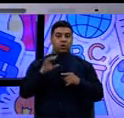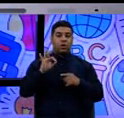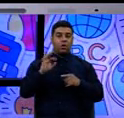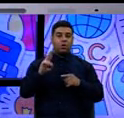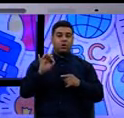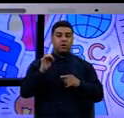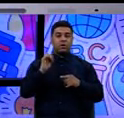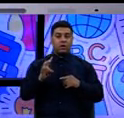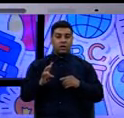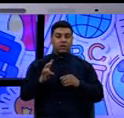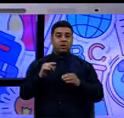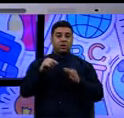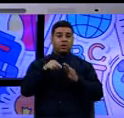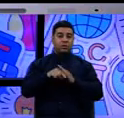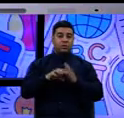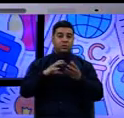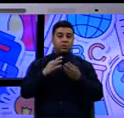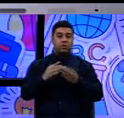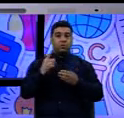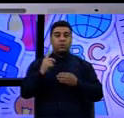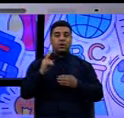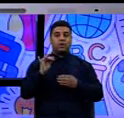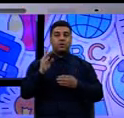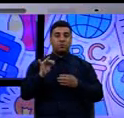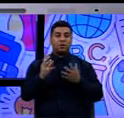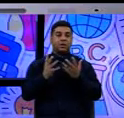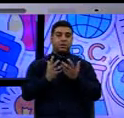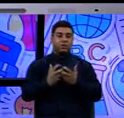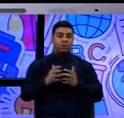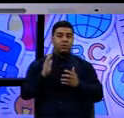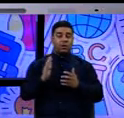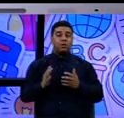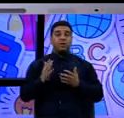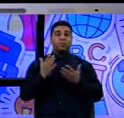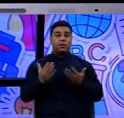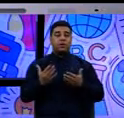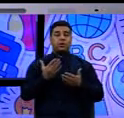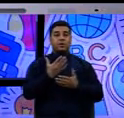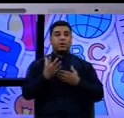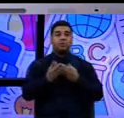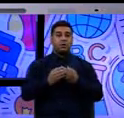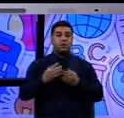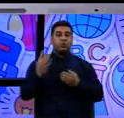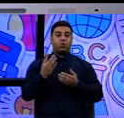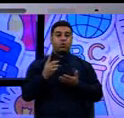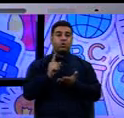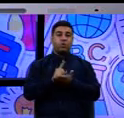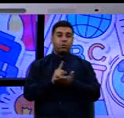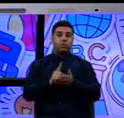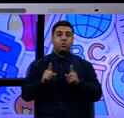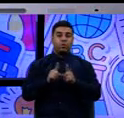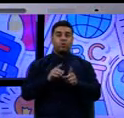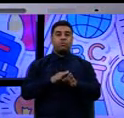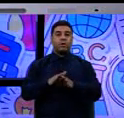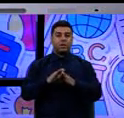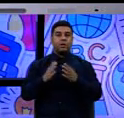okean. Dengiz esa okeanning bir qismi hisoblanadi. Mana sizlar bilan 4-chi topshirig'ini